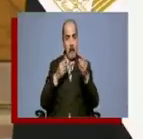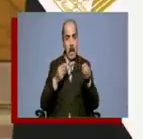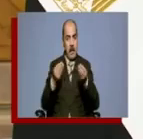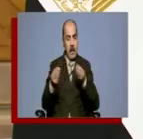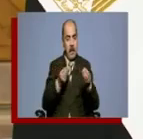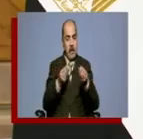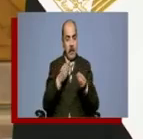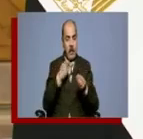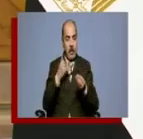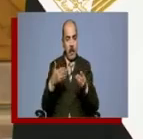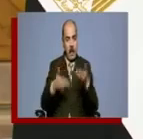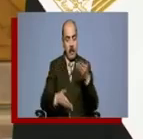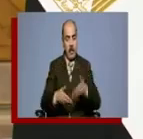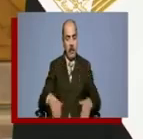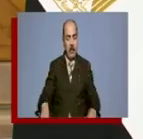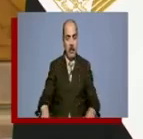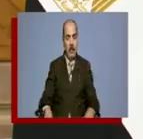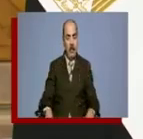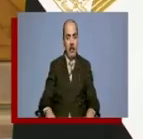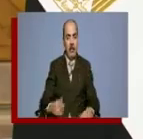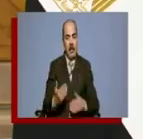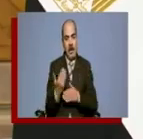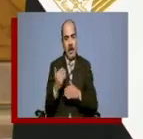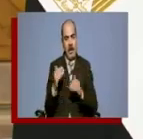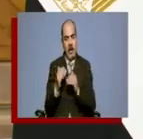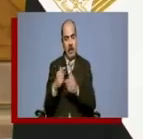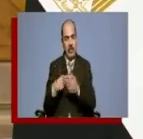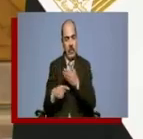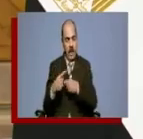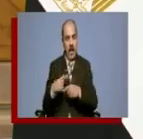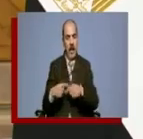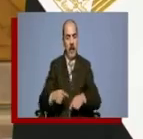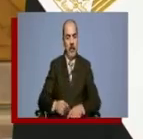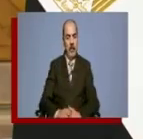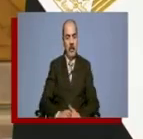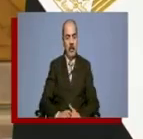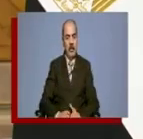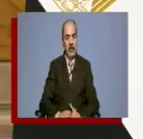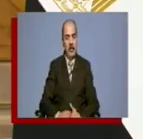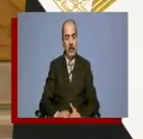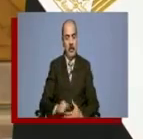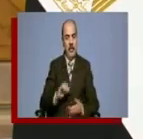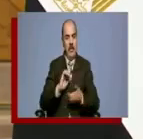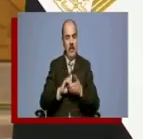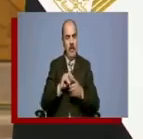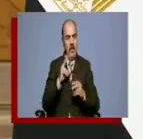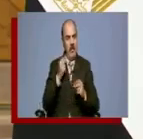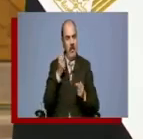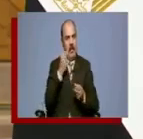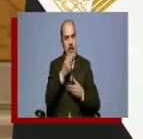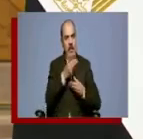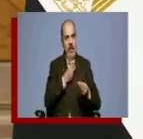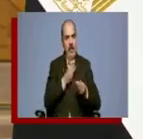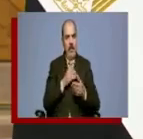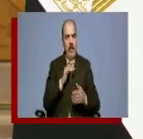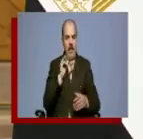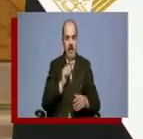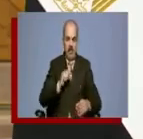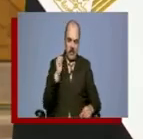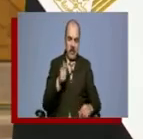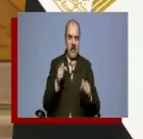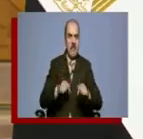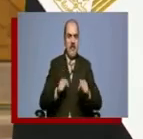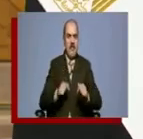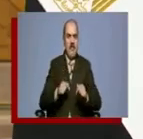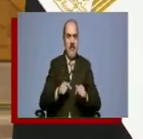بالمخابرات الحربيه والمعلومات وصالا بالثوره و30 يونيو وتعامل مع اغبس اهل الارض اللي هم الاخوان